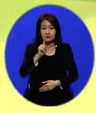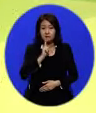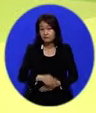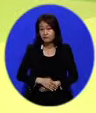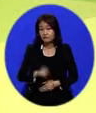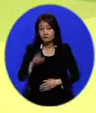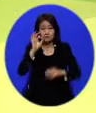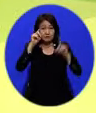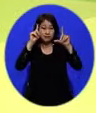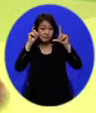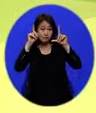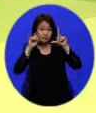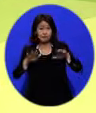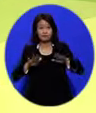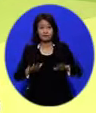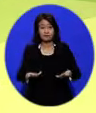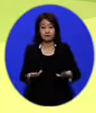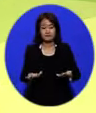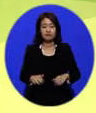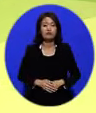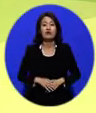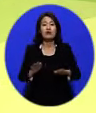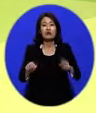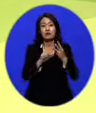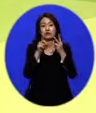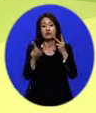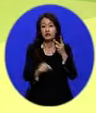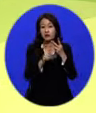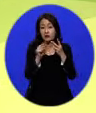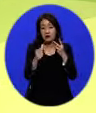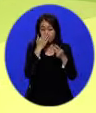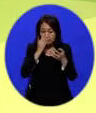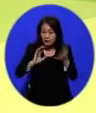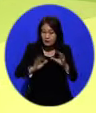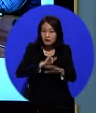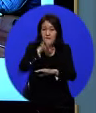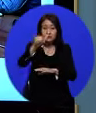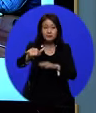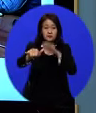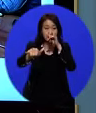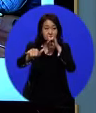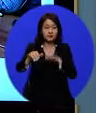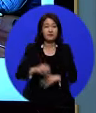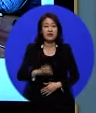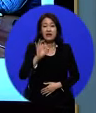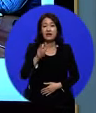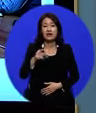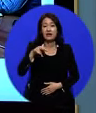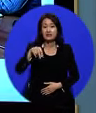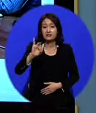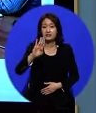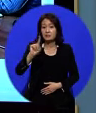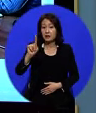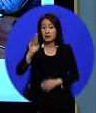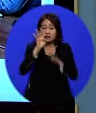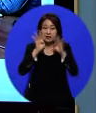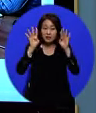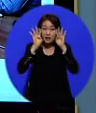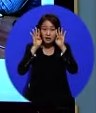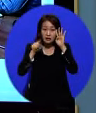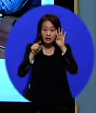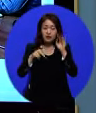자, 이 사진은 지금 제가 이번에 2월 달에 이스라엘 가서 이스라엘 에시바 대학, 네,